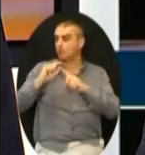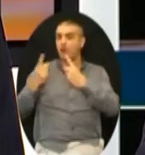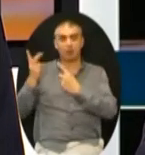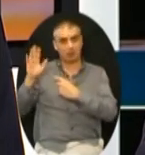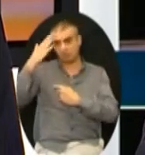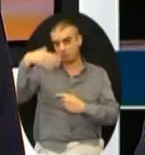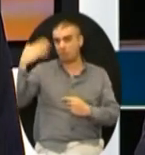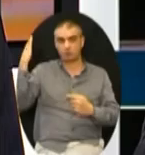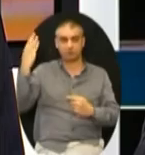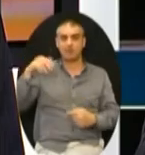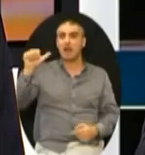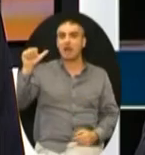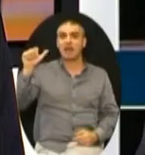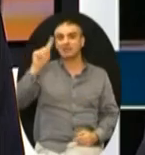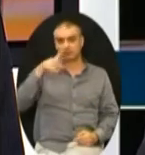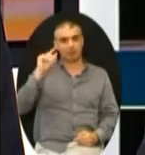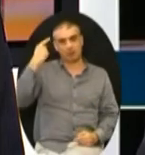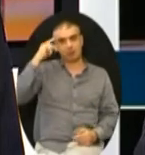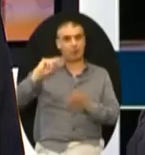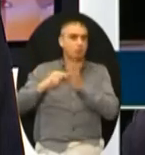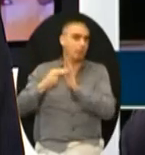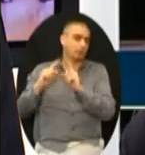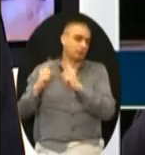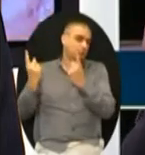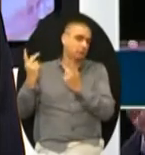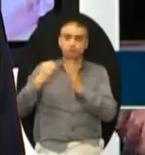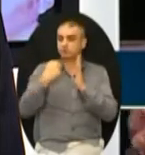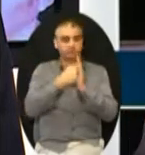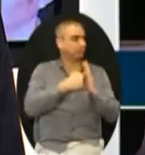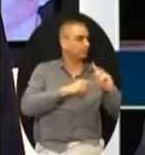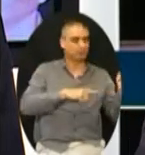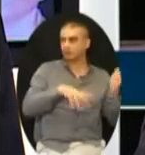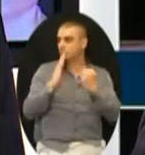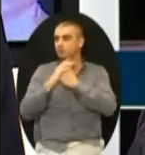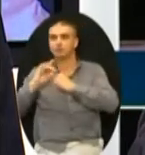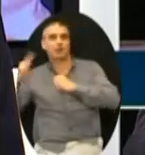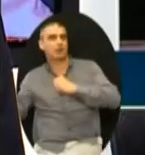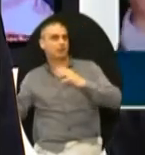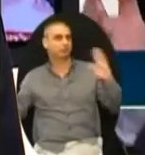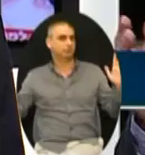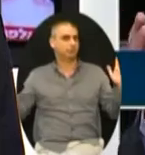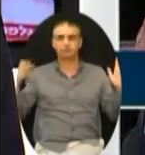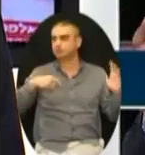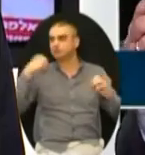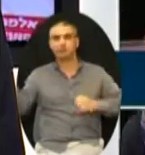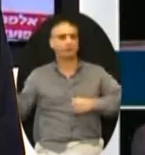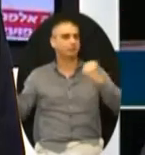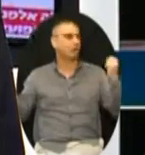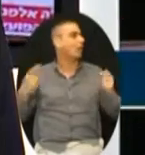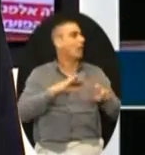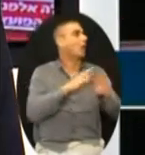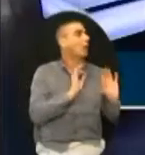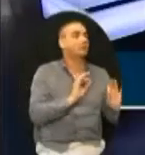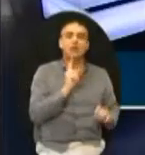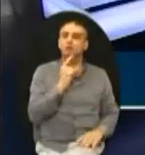גם כן מפורסם, אריאל זילבר, מותר שתהיה לו דעה פוליטית מהקצה השני בספקטרום של המפה הפוליטית, מימין ומשמאל. כאן הכל